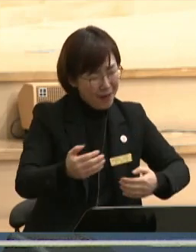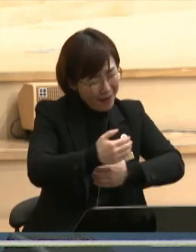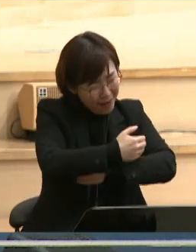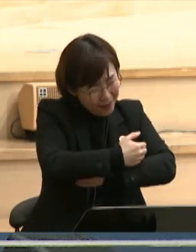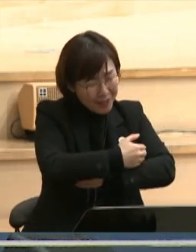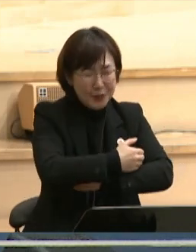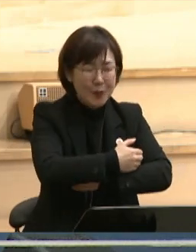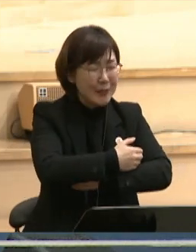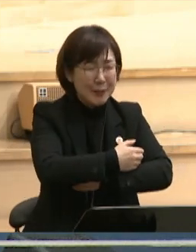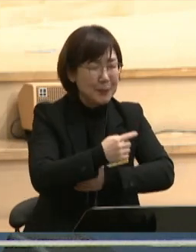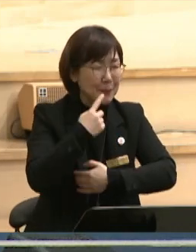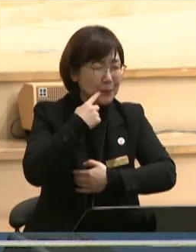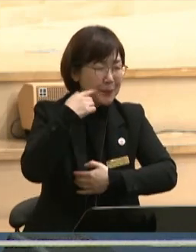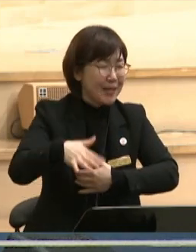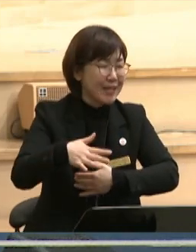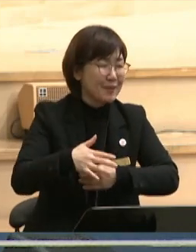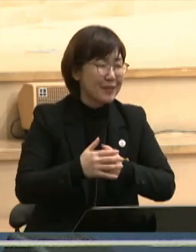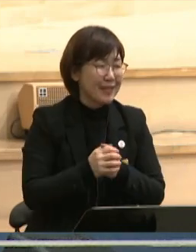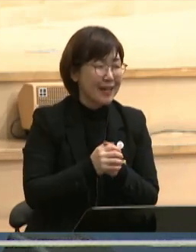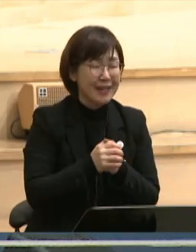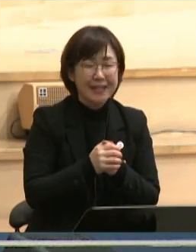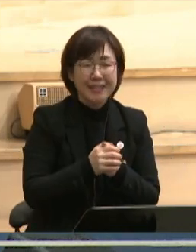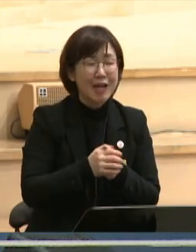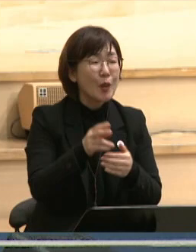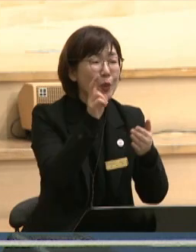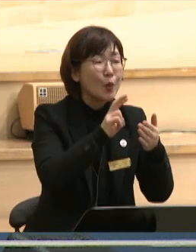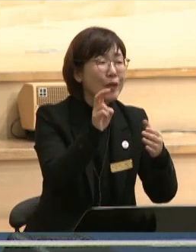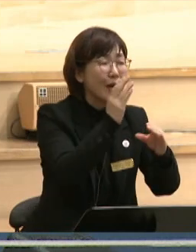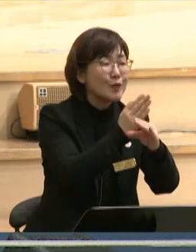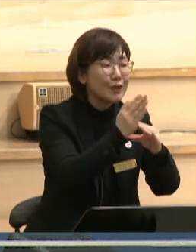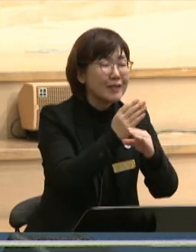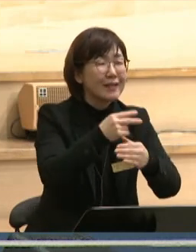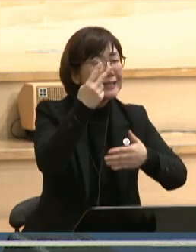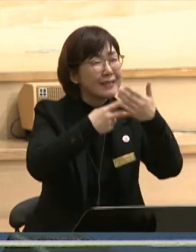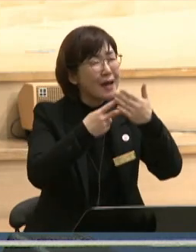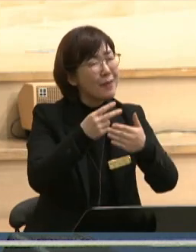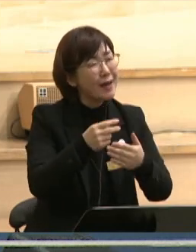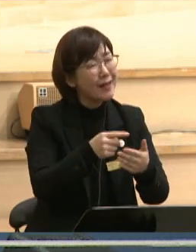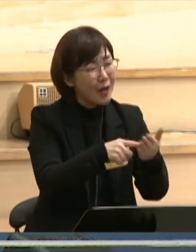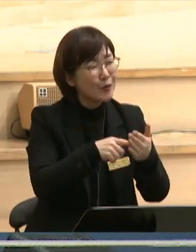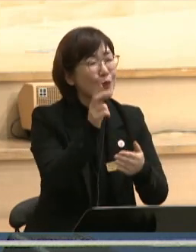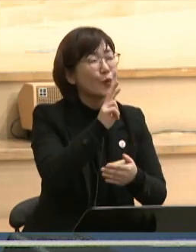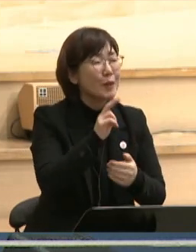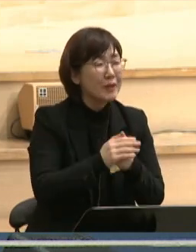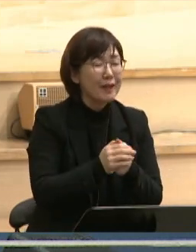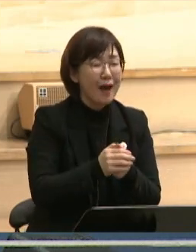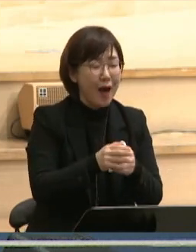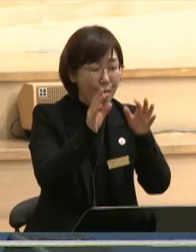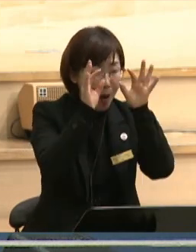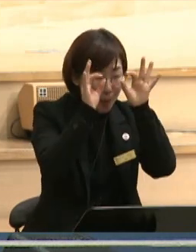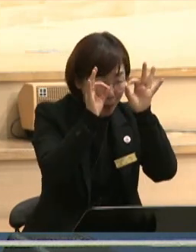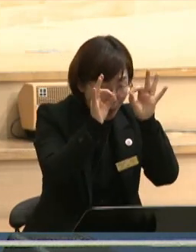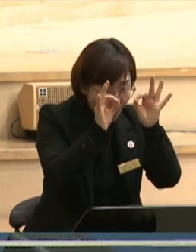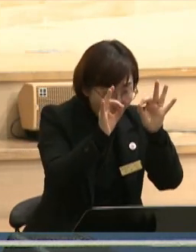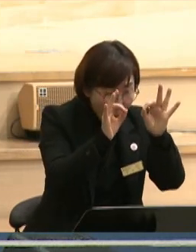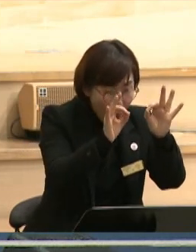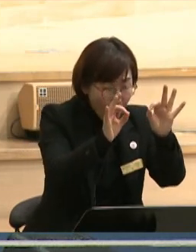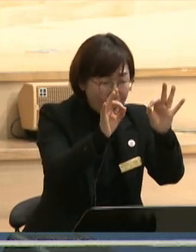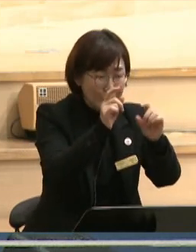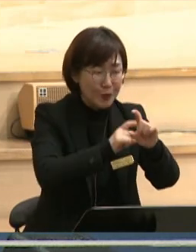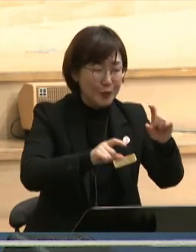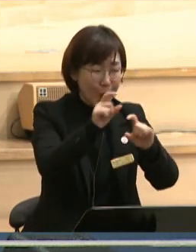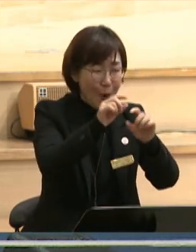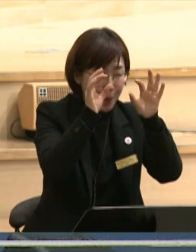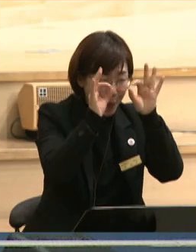차지가 않습니다 여러분 그 노래 아십니까 그런 노래 예전에 드라마에서 나온 노래인데 보고 있어도 보고